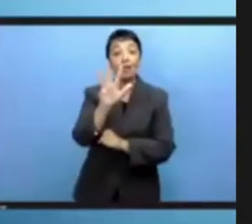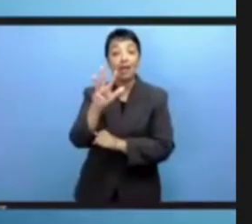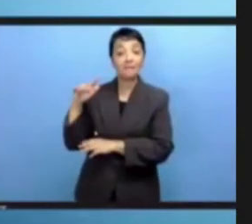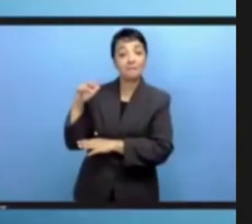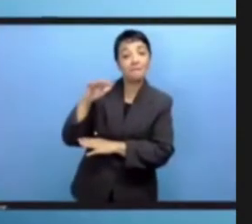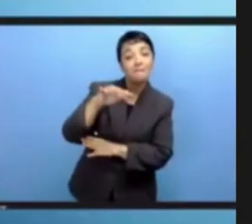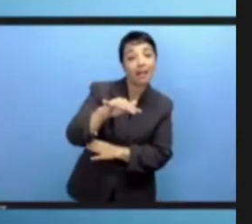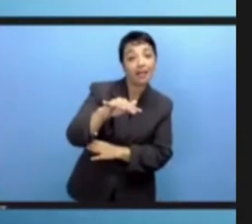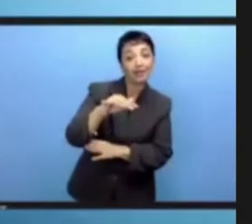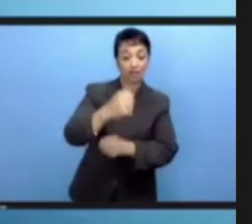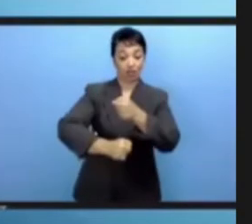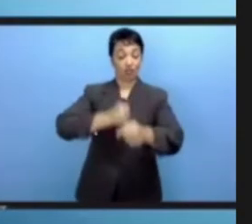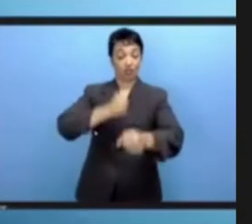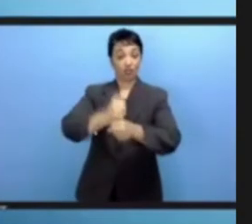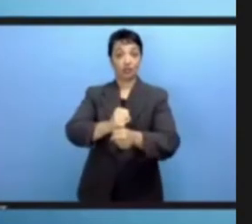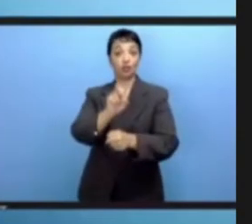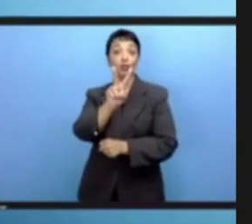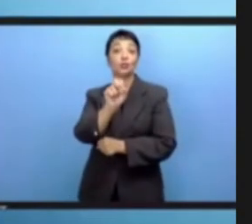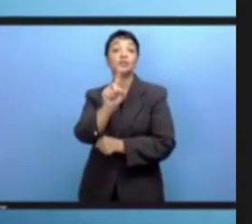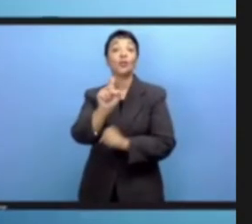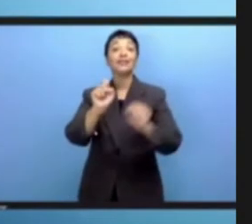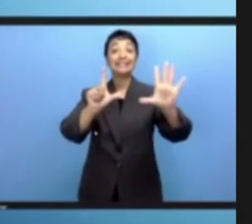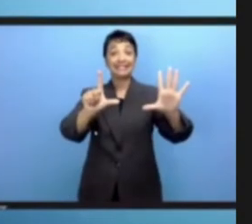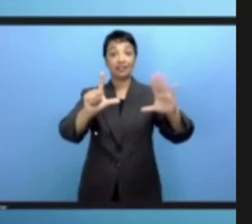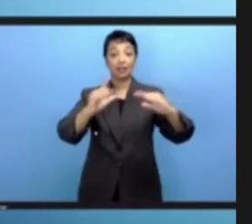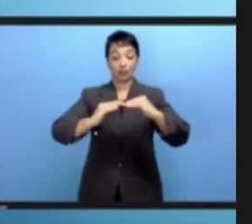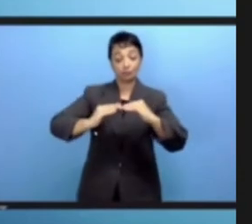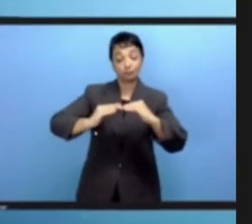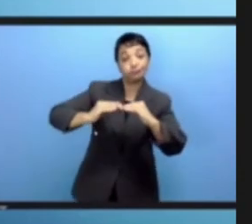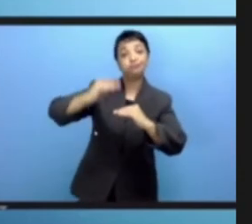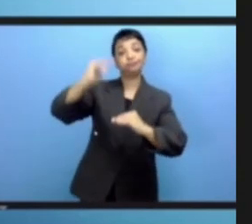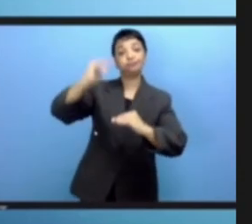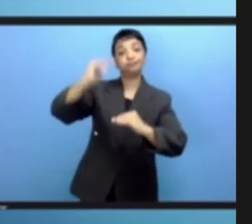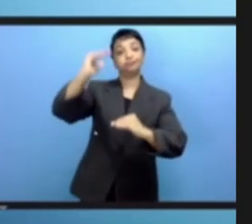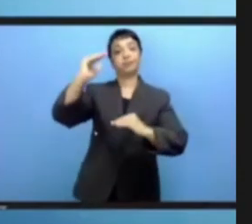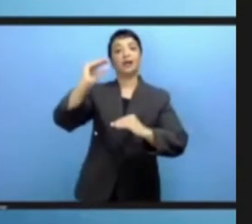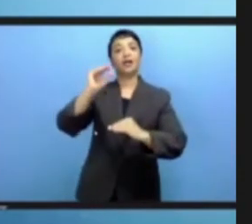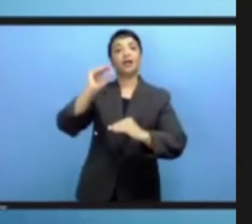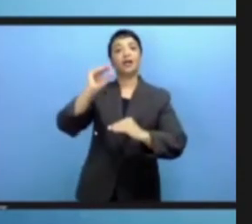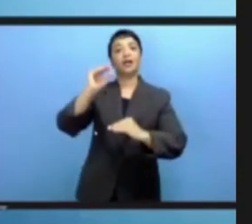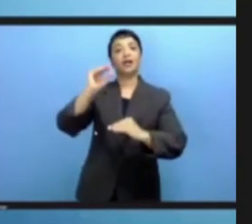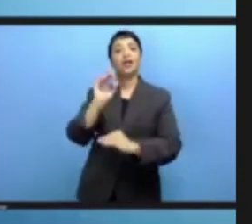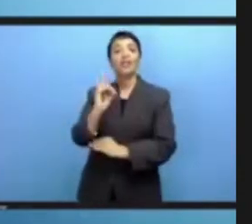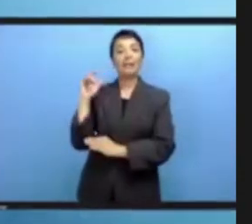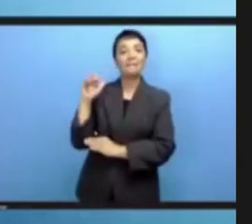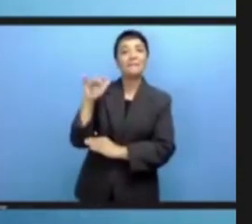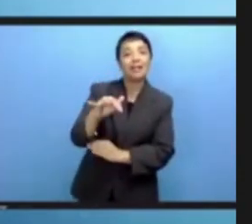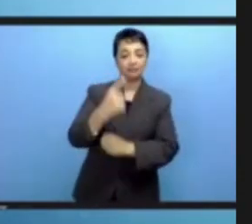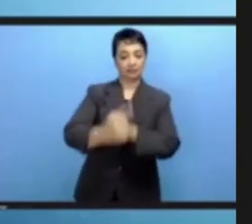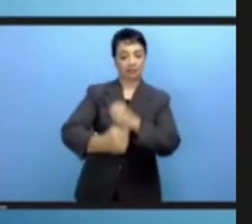Nous sommes passés de 3 millions d'utilisateurs en 2017 à